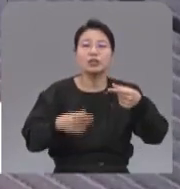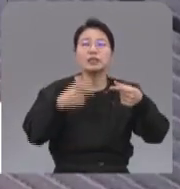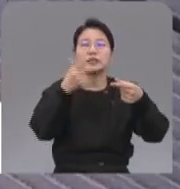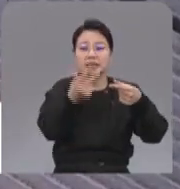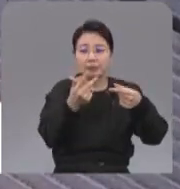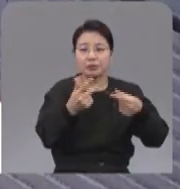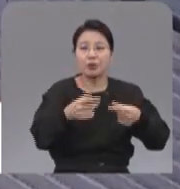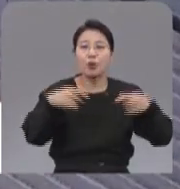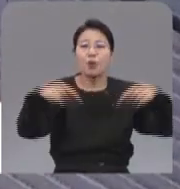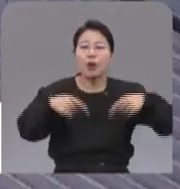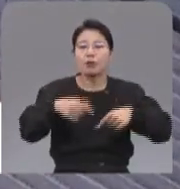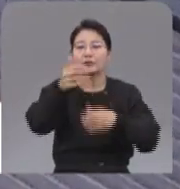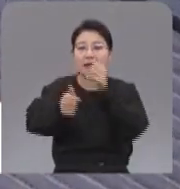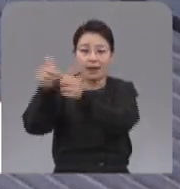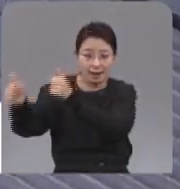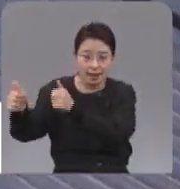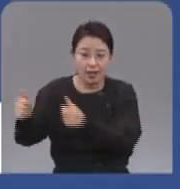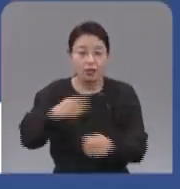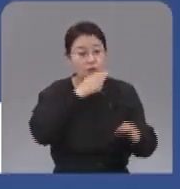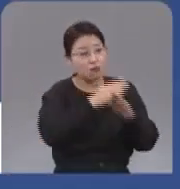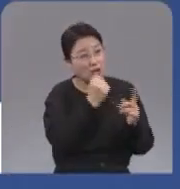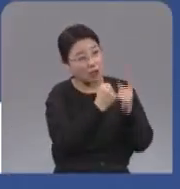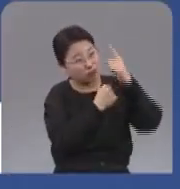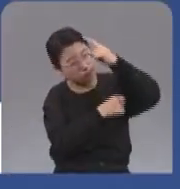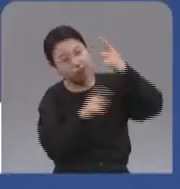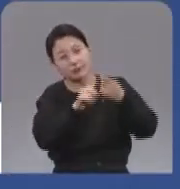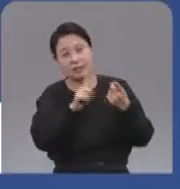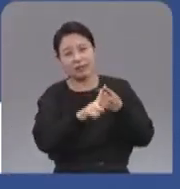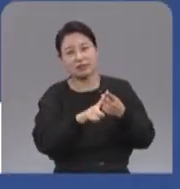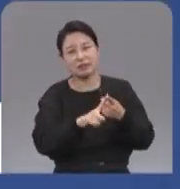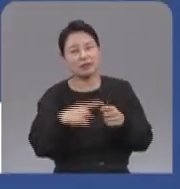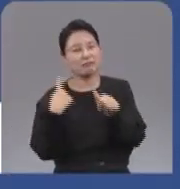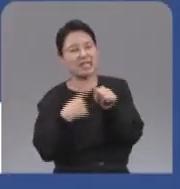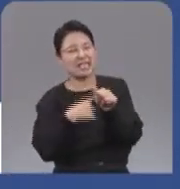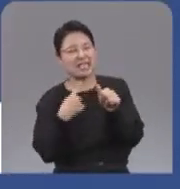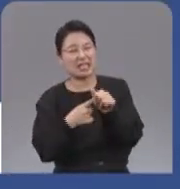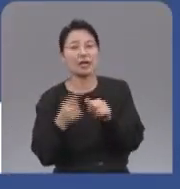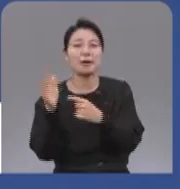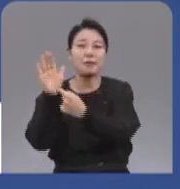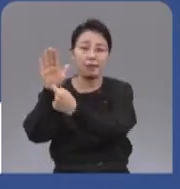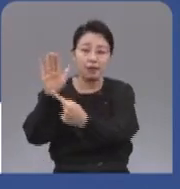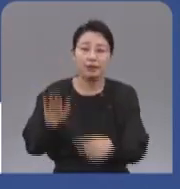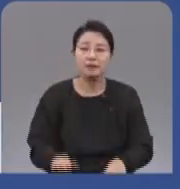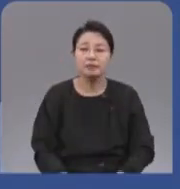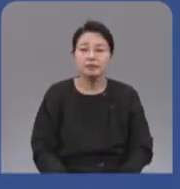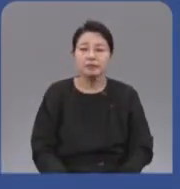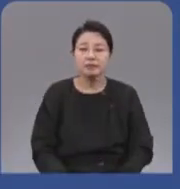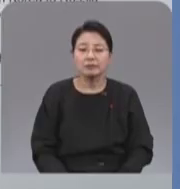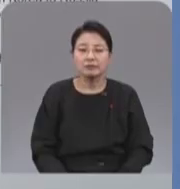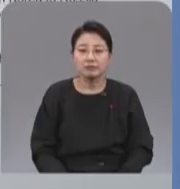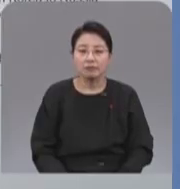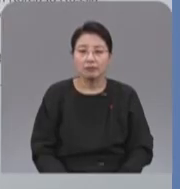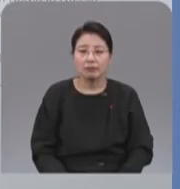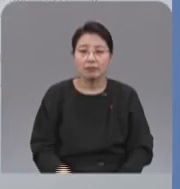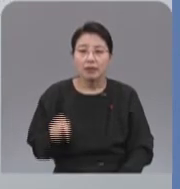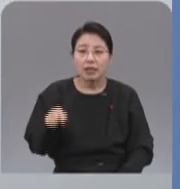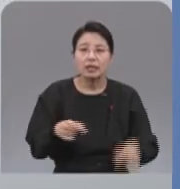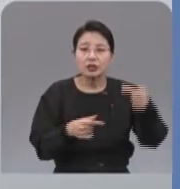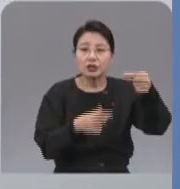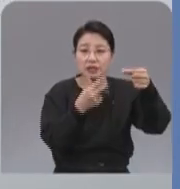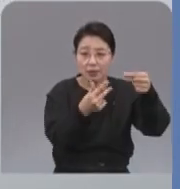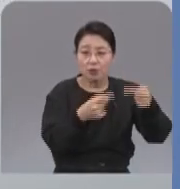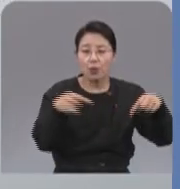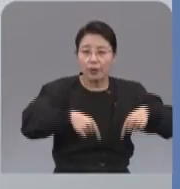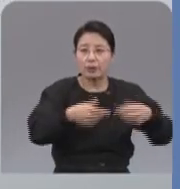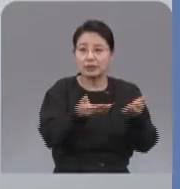cường hợp tác Hàn Mỹ Nhật để nâng cao năng lực đối phó với uy hiếp hạt nhân tâ lụ của Bắc Triều Tiên Mặt khác Ngoại trưởng nhóm bả nước công nghiệp phát triển